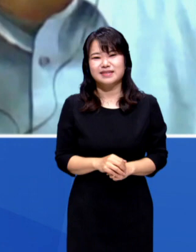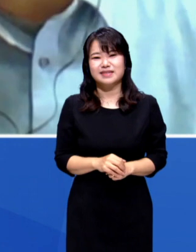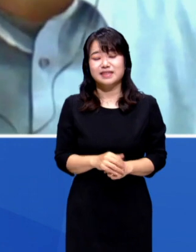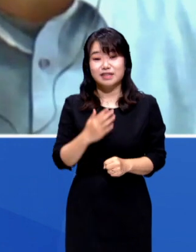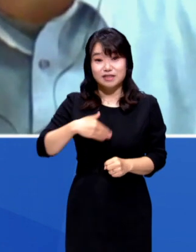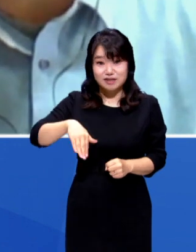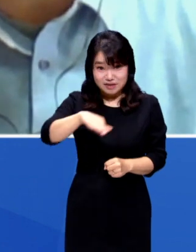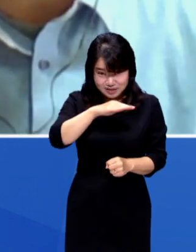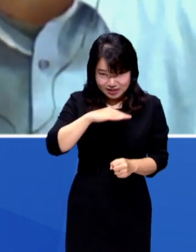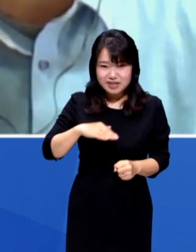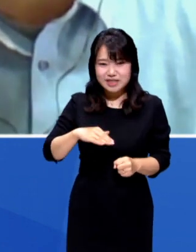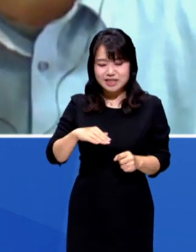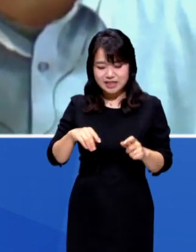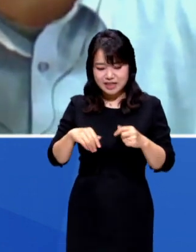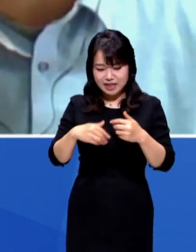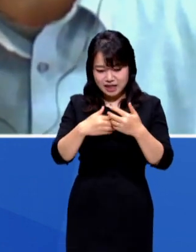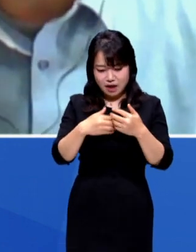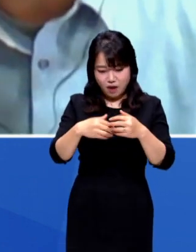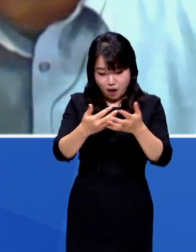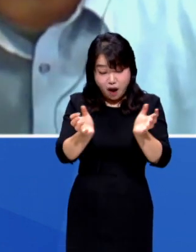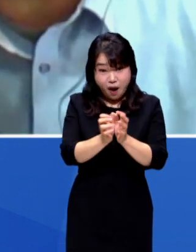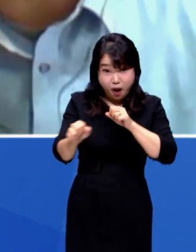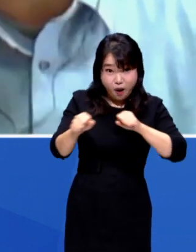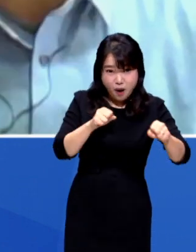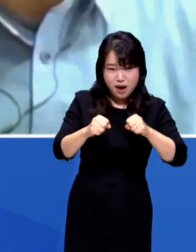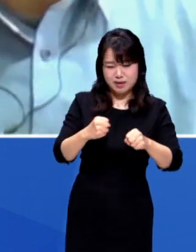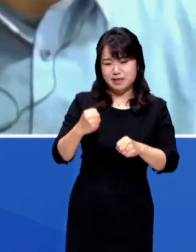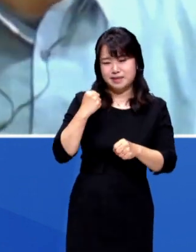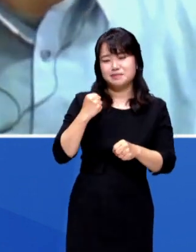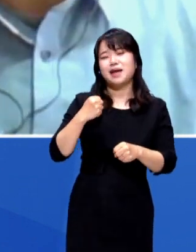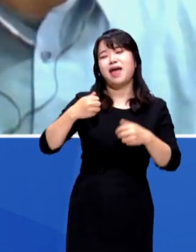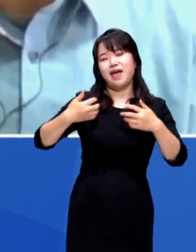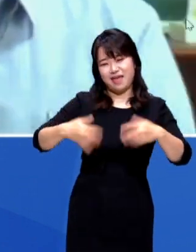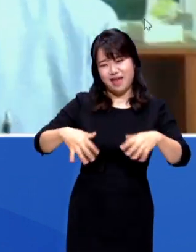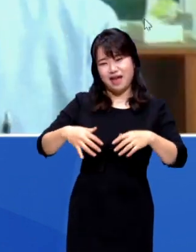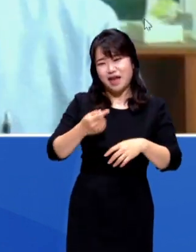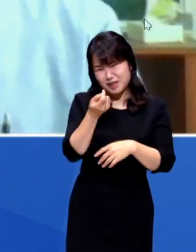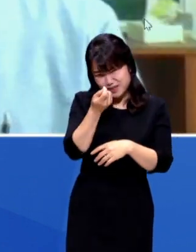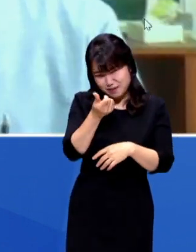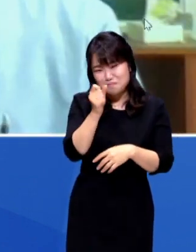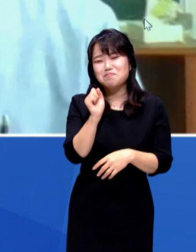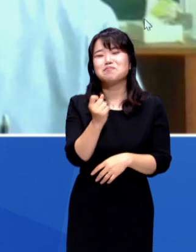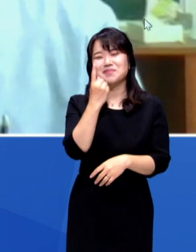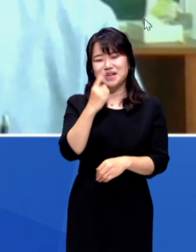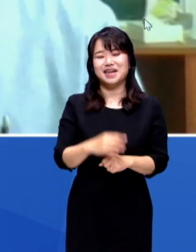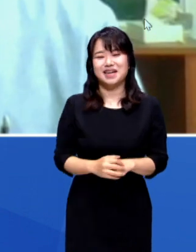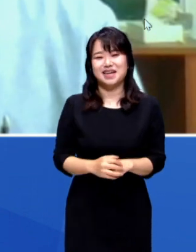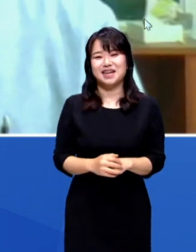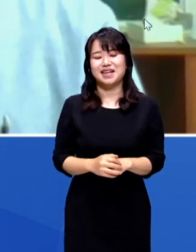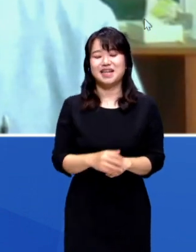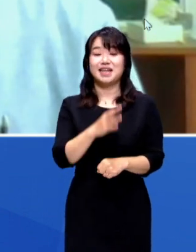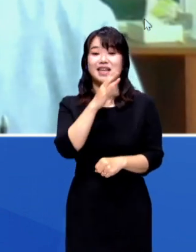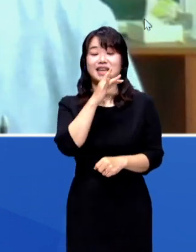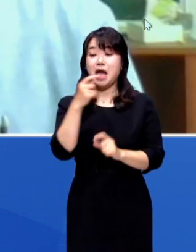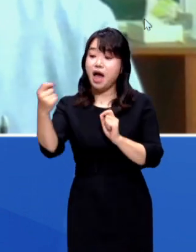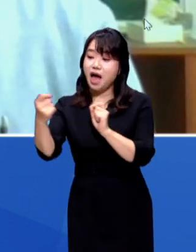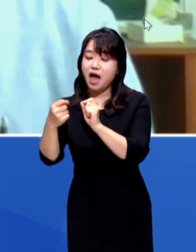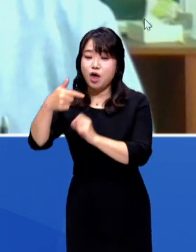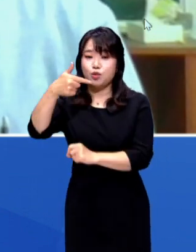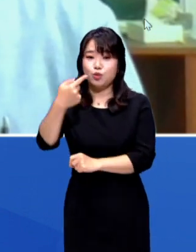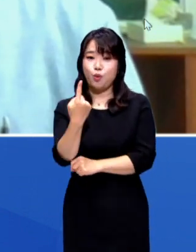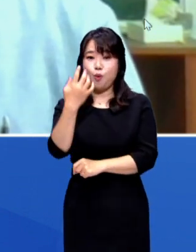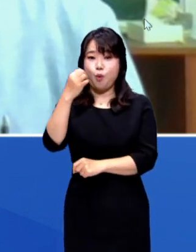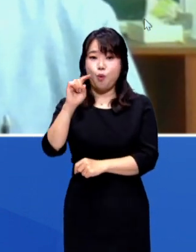우리 민간에서 할 수 있는 게 제한돼 있어서 그렇다라고 보입니다. 네. 네, 인근 노원구도 이 재건축